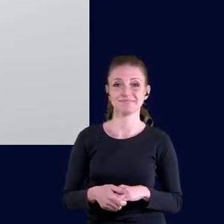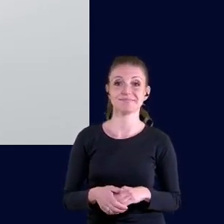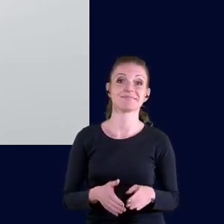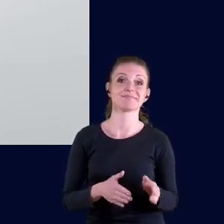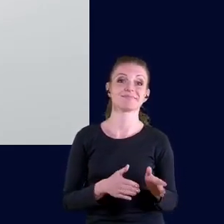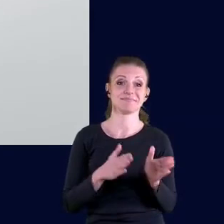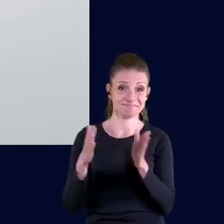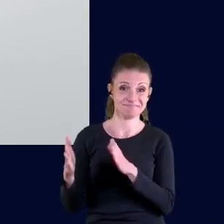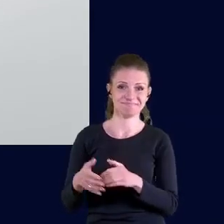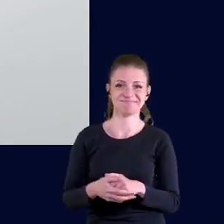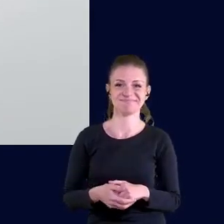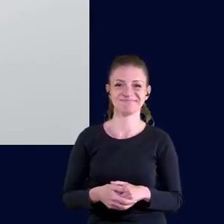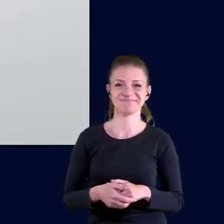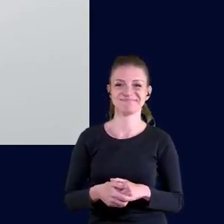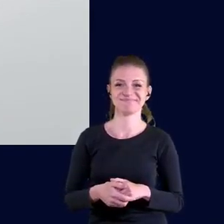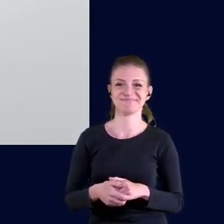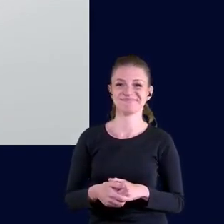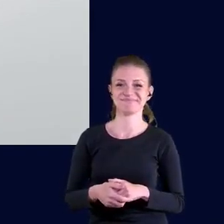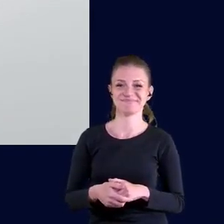kolejny